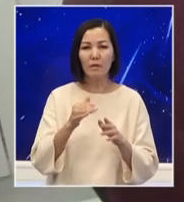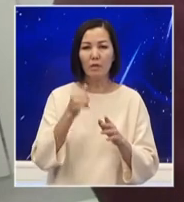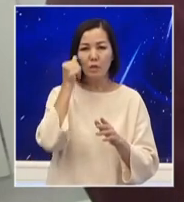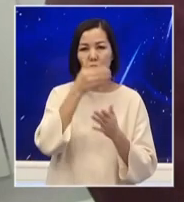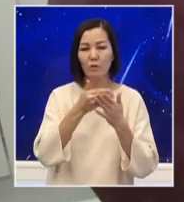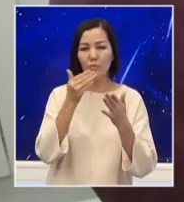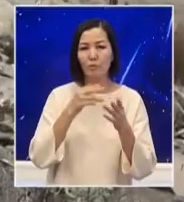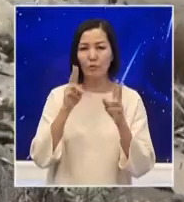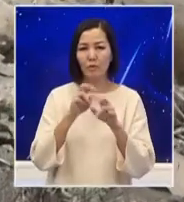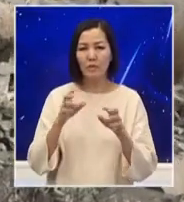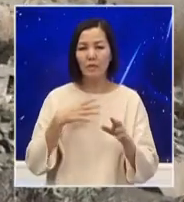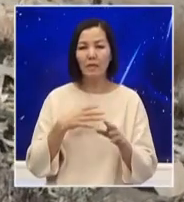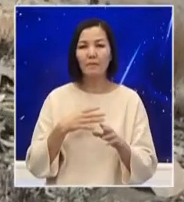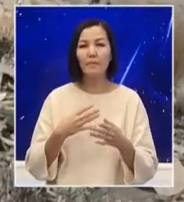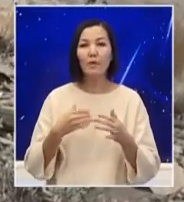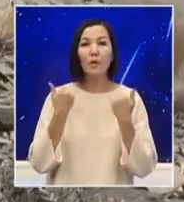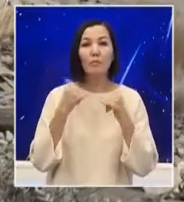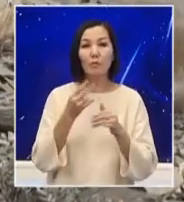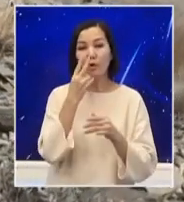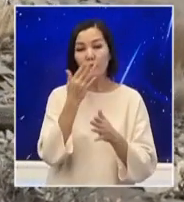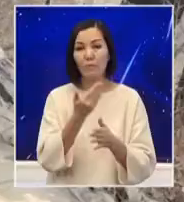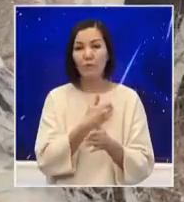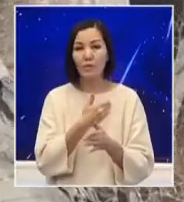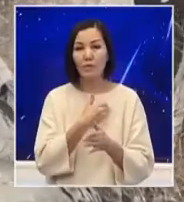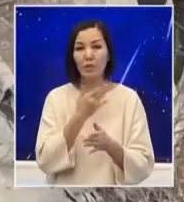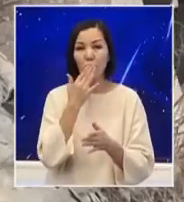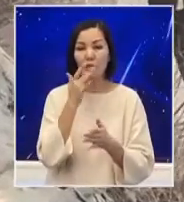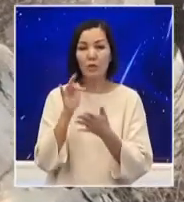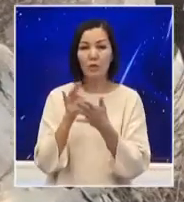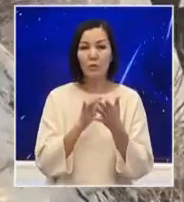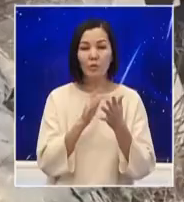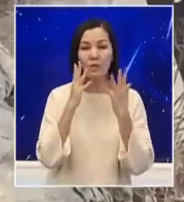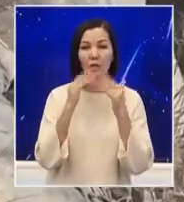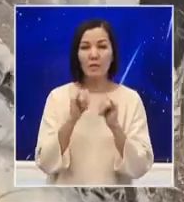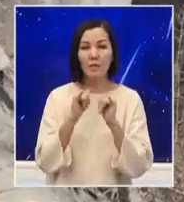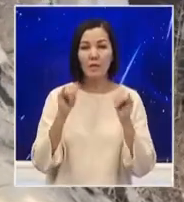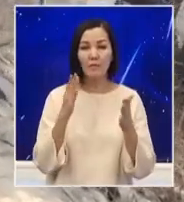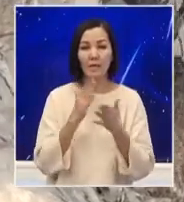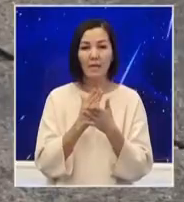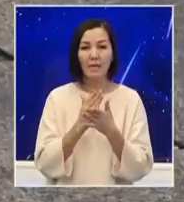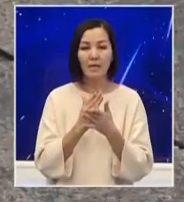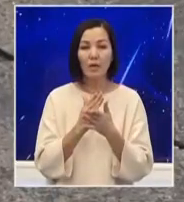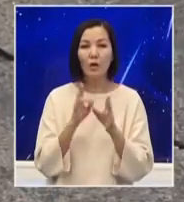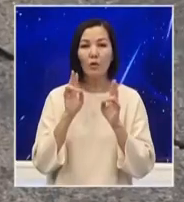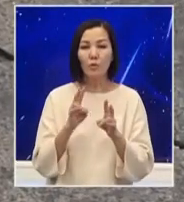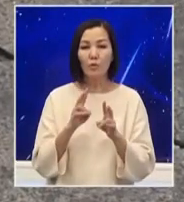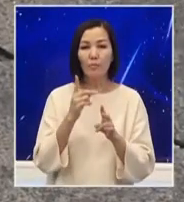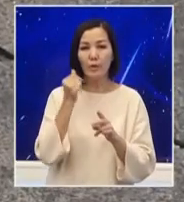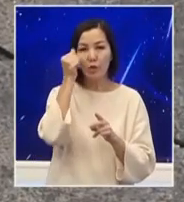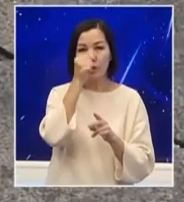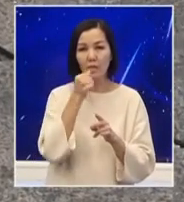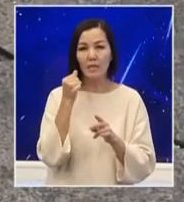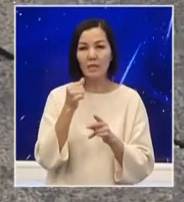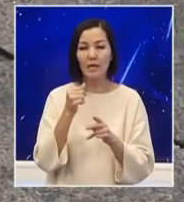қазақ. Мұндай ғажапты көргісі келетін әсіресе шетелдік туристердің саны жыл санап артып келеді. Десе де жыл бойы ағылған